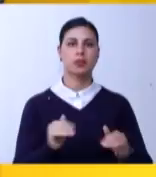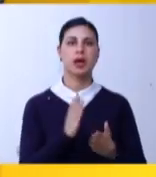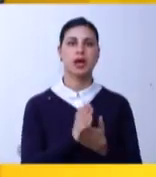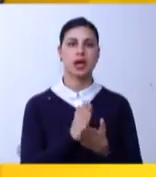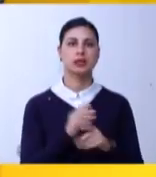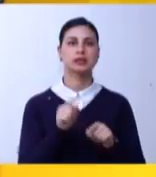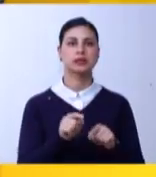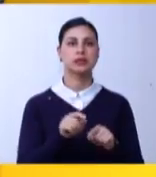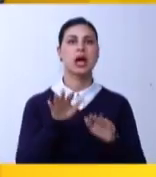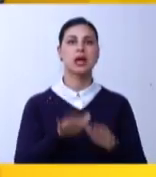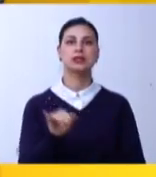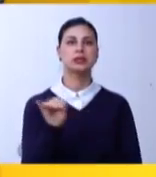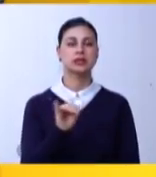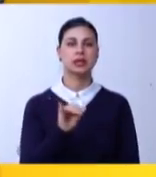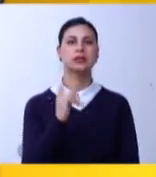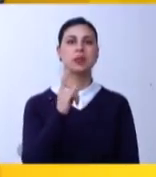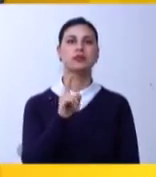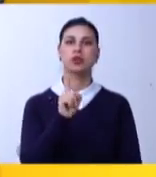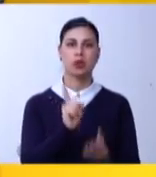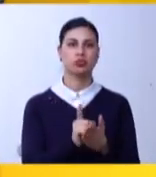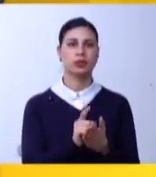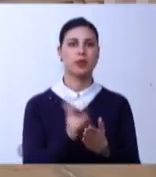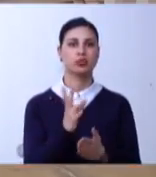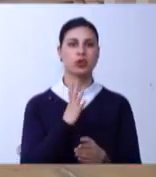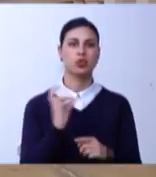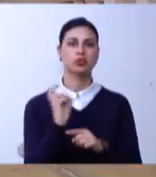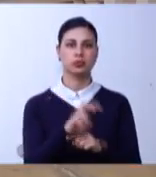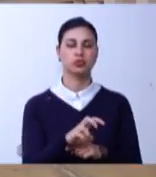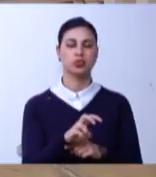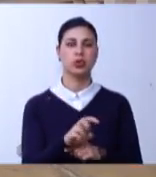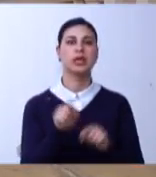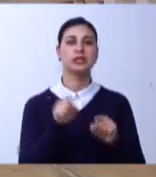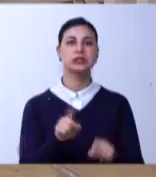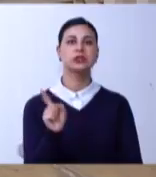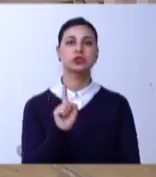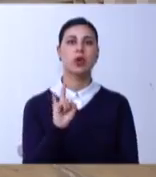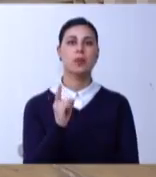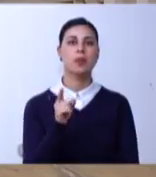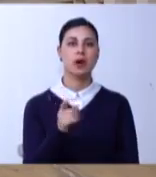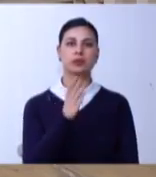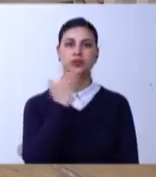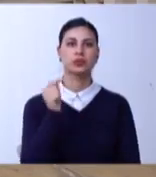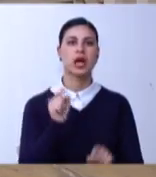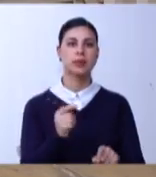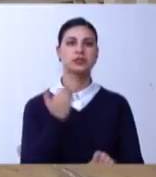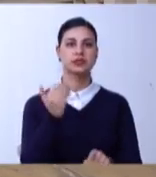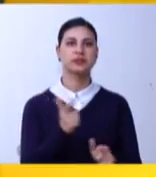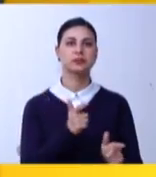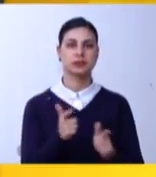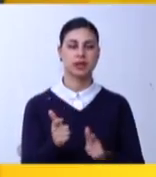არის ის სოციუმი, რომელშიც ჩართვა მას ადრეულ ასაკში უწევს. ის რომ ბავშვი არ არის ამისთვის